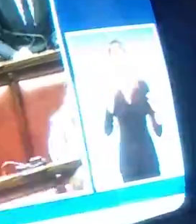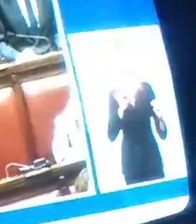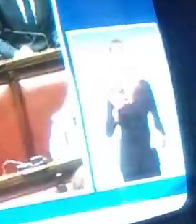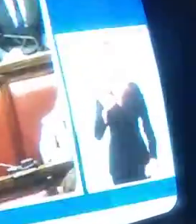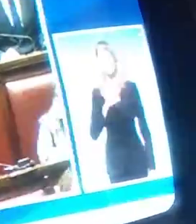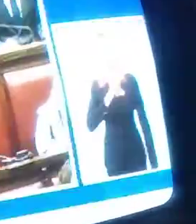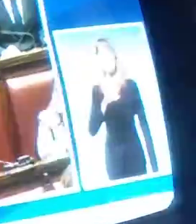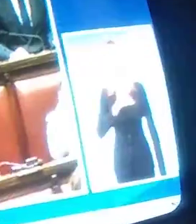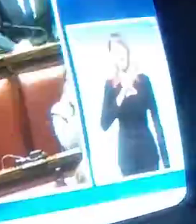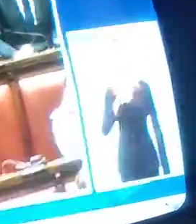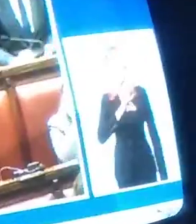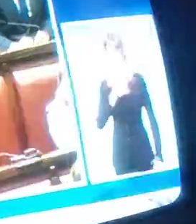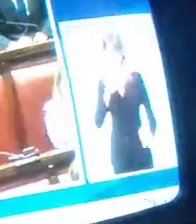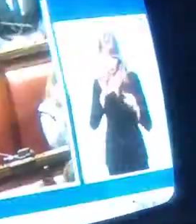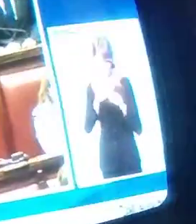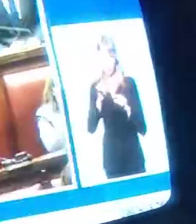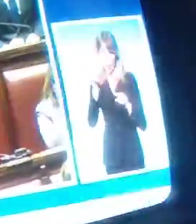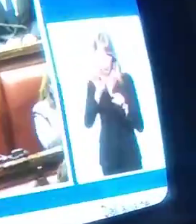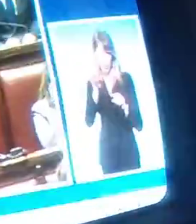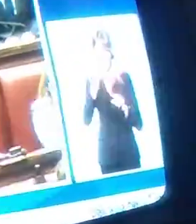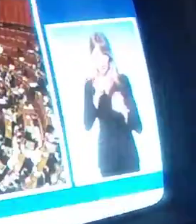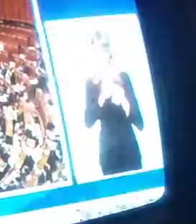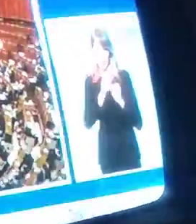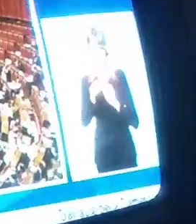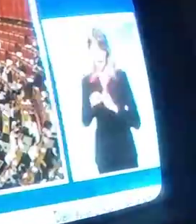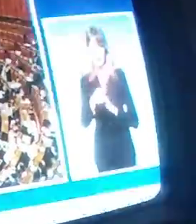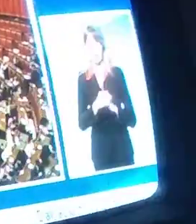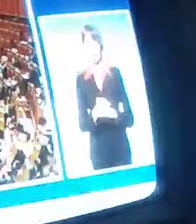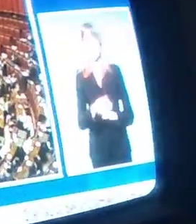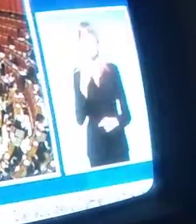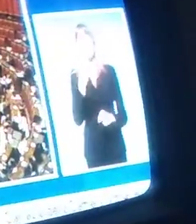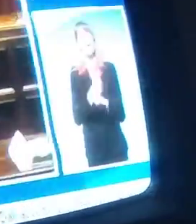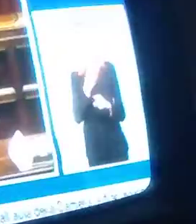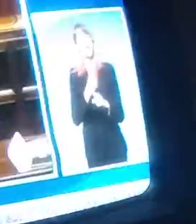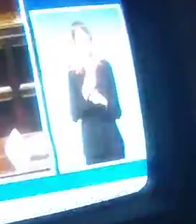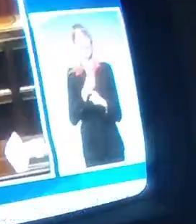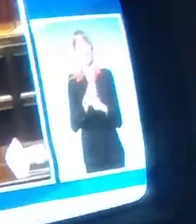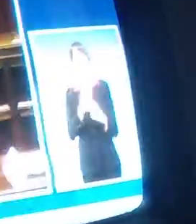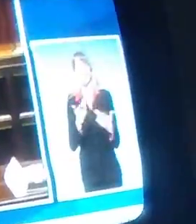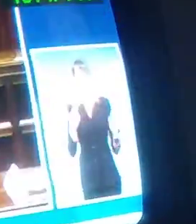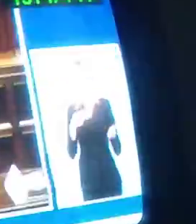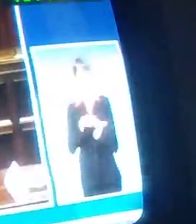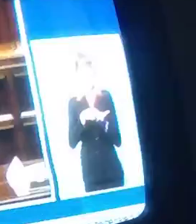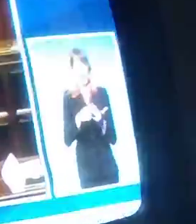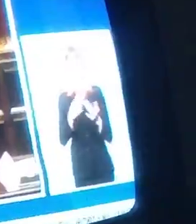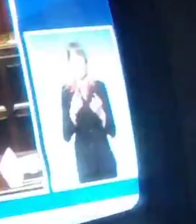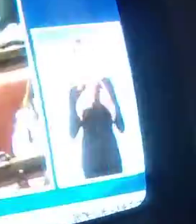quota per cui davvero. Il merito dei fautori del programma della P2